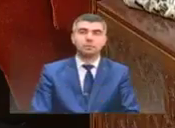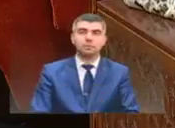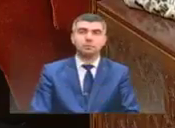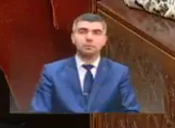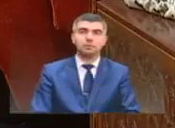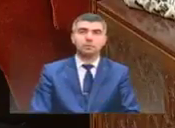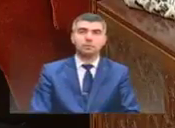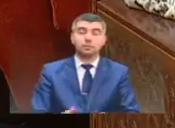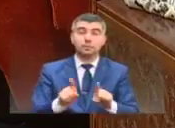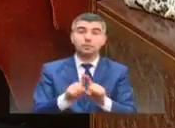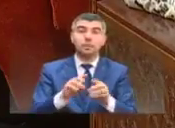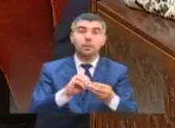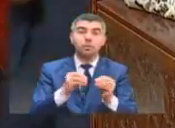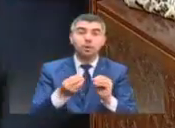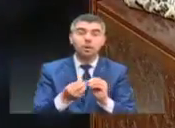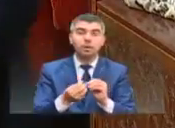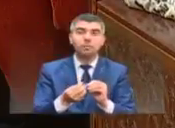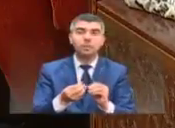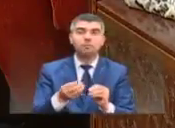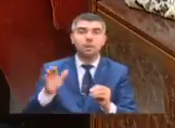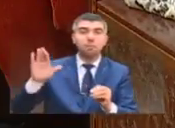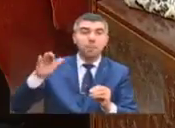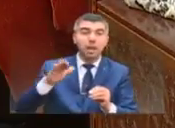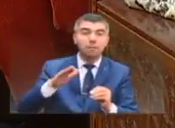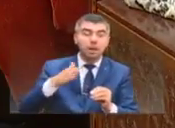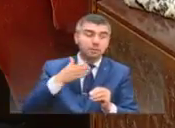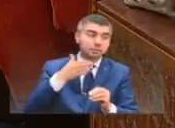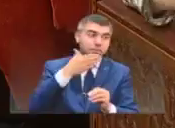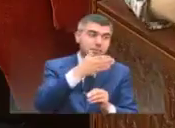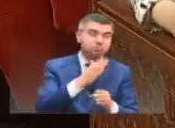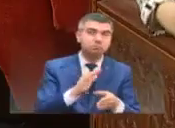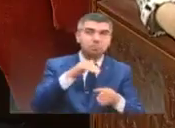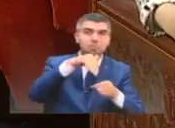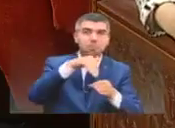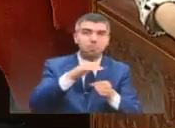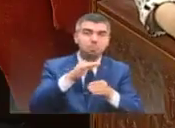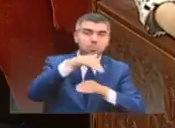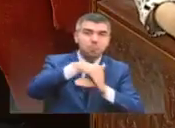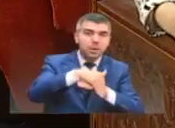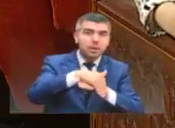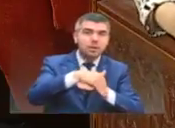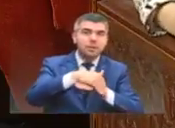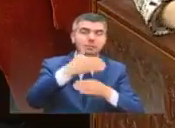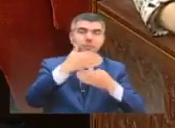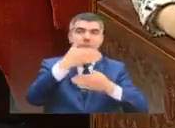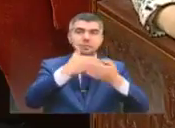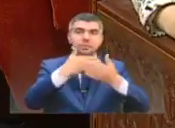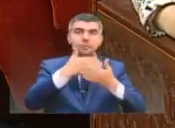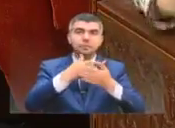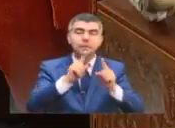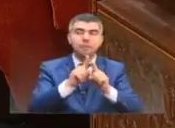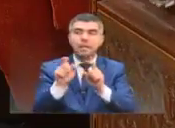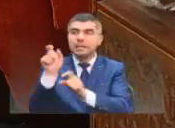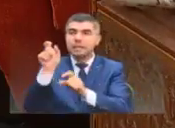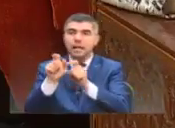الرئيسي في منطقه ازيله. السيد الرئيس السيد النائب محترم، مشينا باش نبنيو سد تلي، ثلاثه المواقع اللي مؤهله انها تحتضن سدود ما قبلوهاش